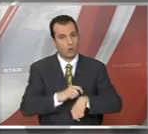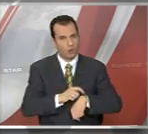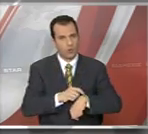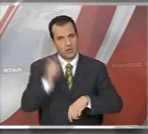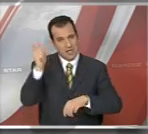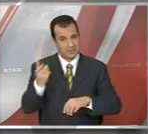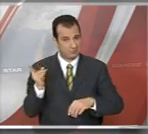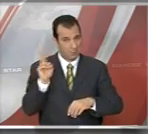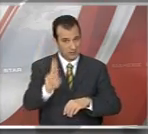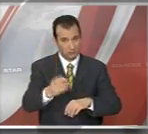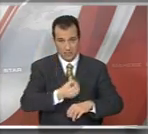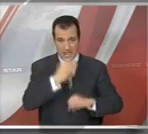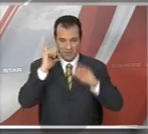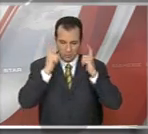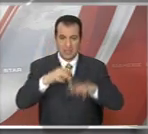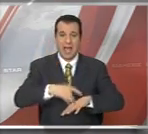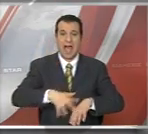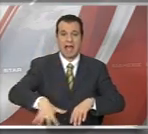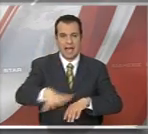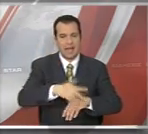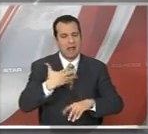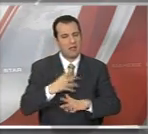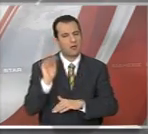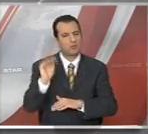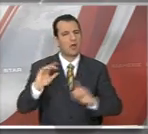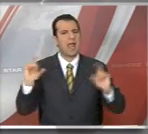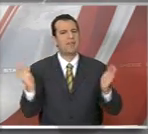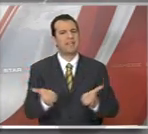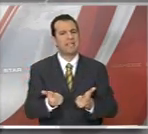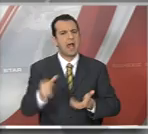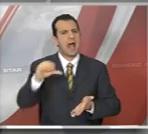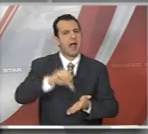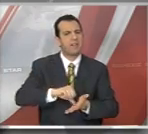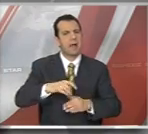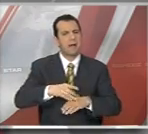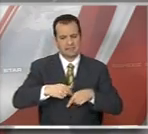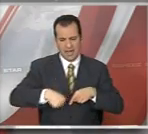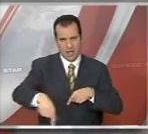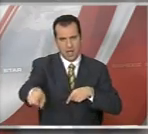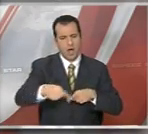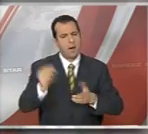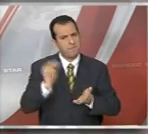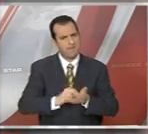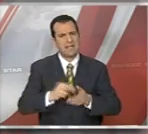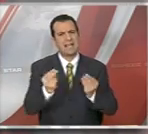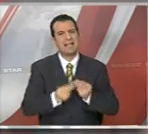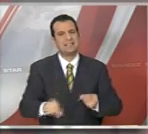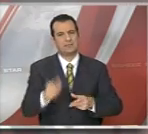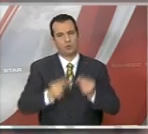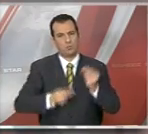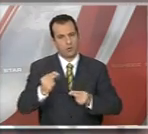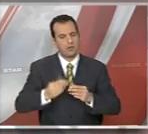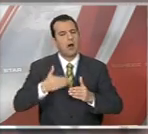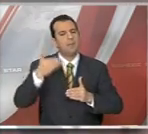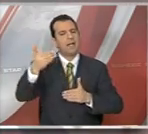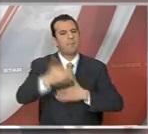είσται υποψήφιος της νέας δημοκρατίας στο νομό αχαΐας θα ήθελα να σας ρωτήσω τι γίνεται με την εθνική εθνών πατρών δεν έχουμε χρόνο ελπίζω να λυθεί γρήγορα αυτό το πρόβλημα και μετά από